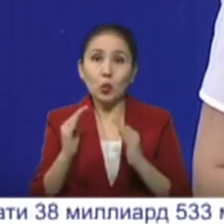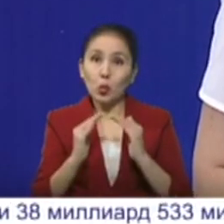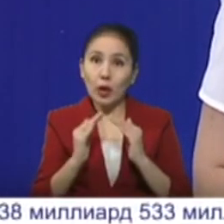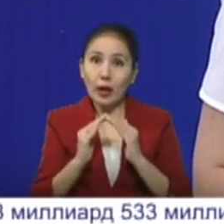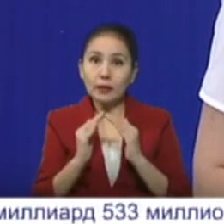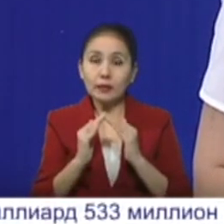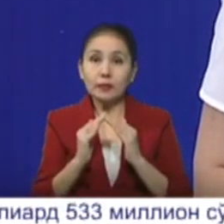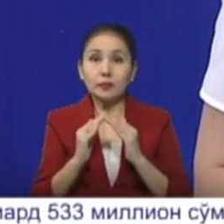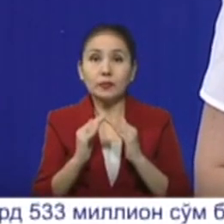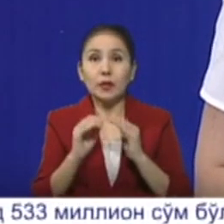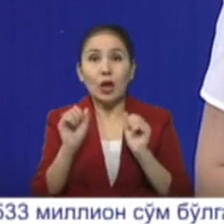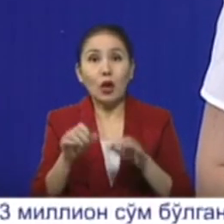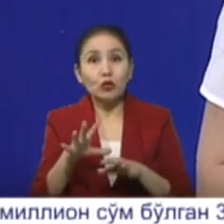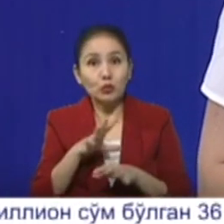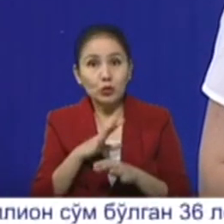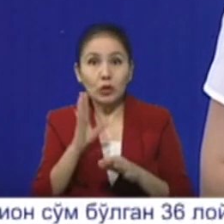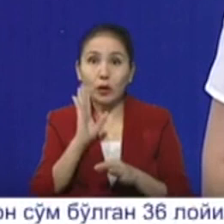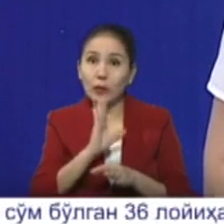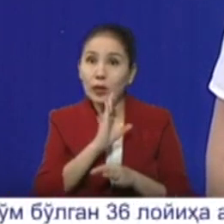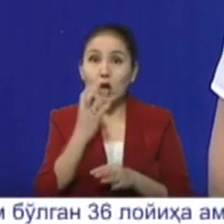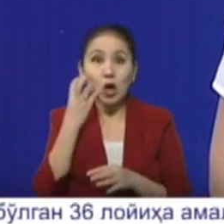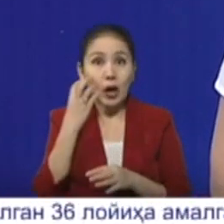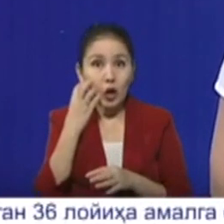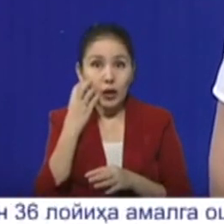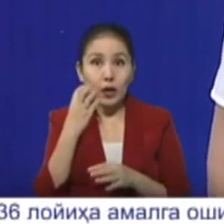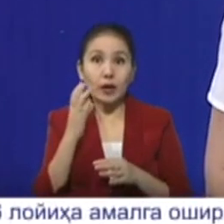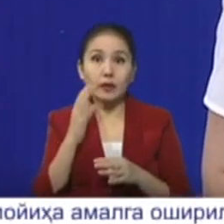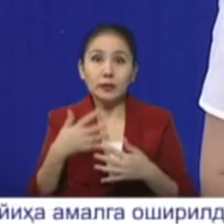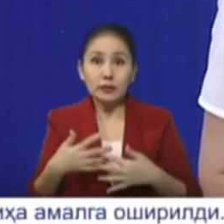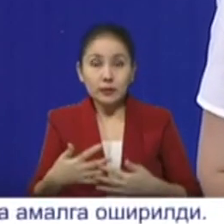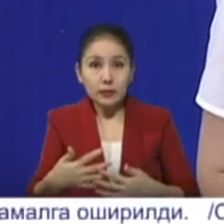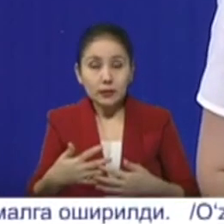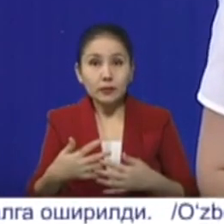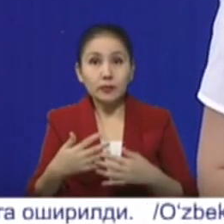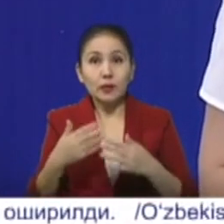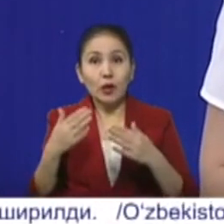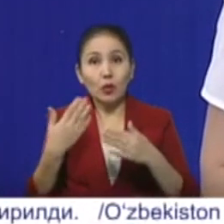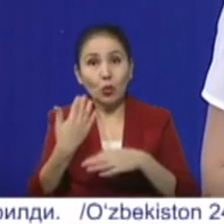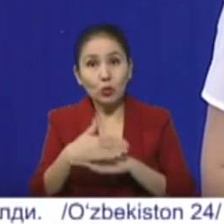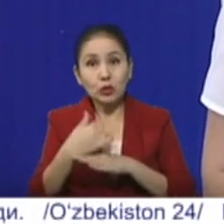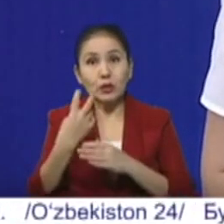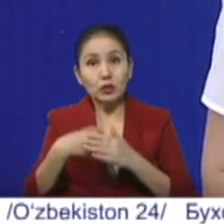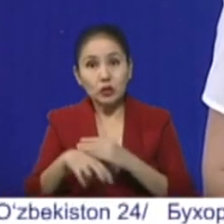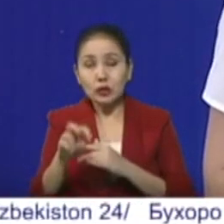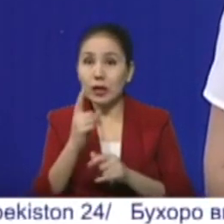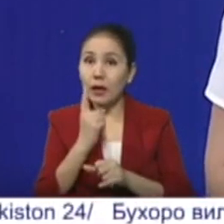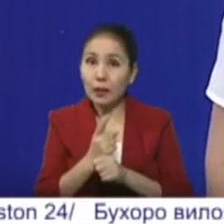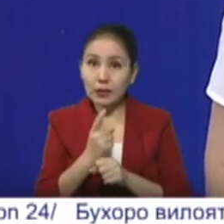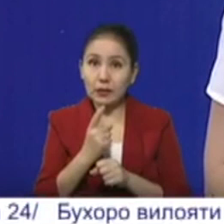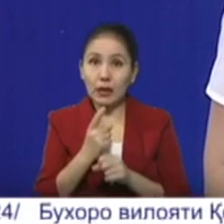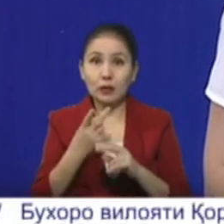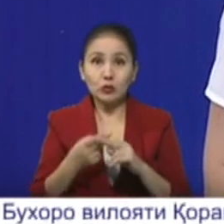uylardan iloji boricha homilador ayollar hozirgi vaqtda karantin davrida chiqishlari man etiladi.